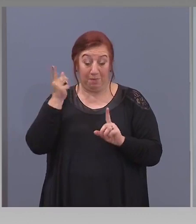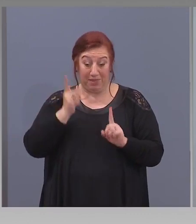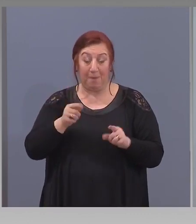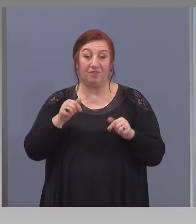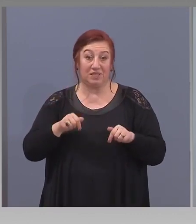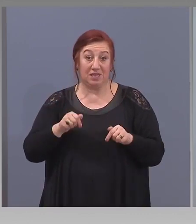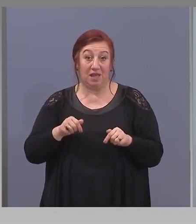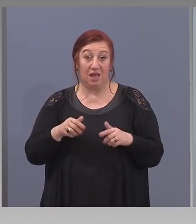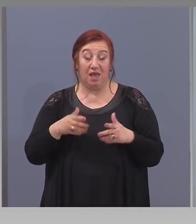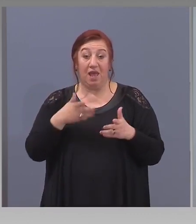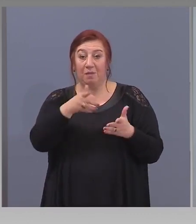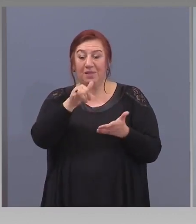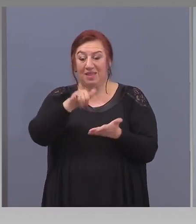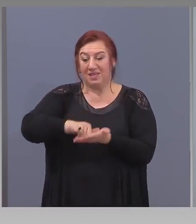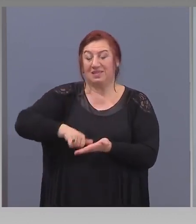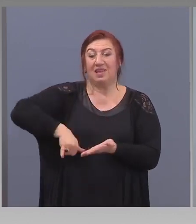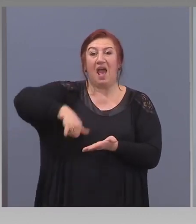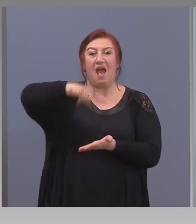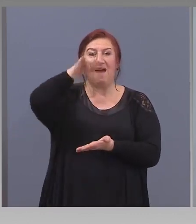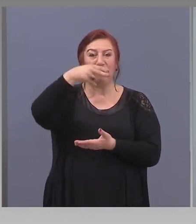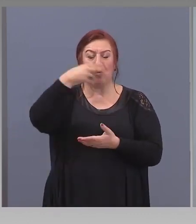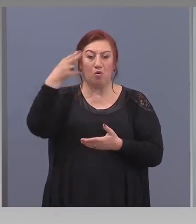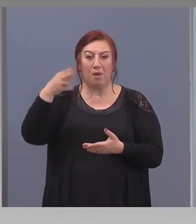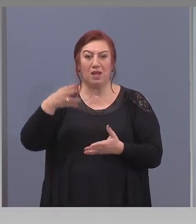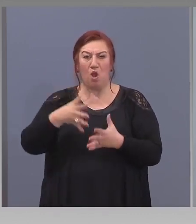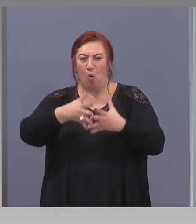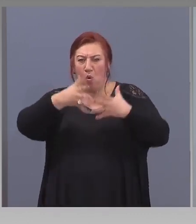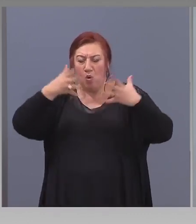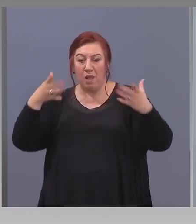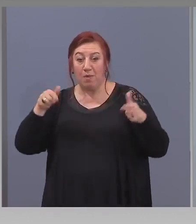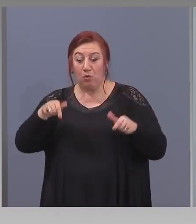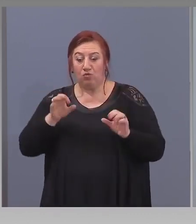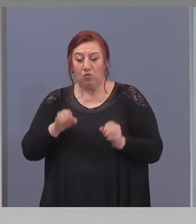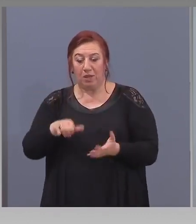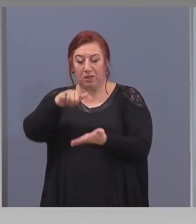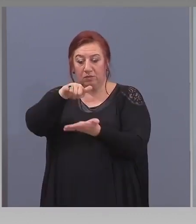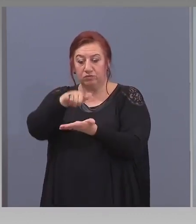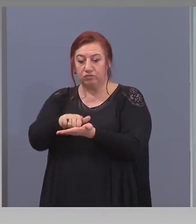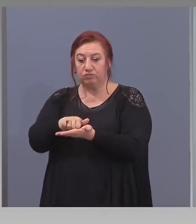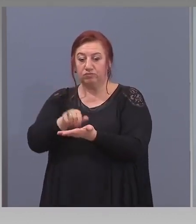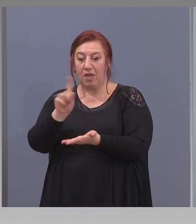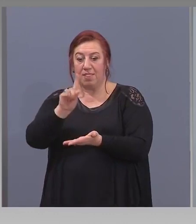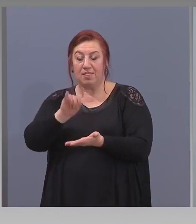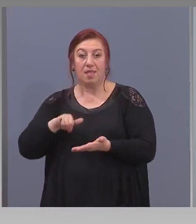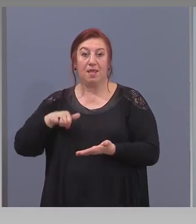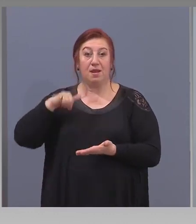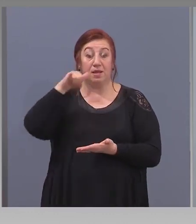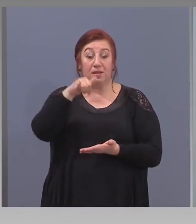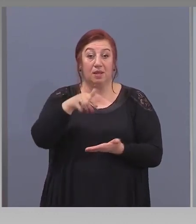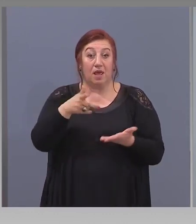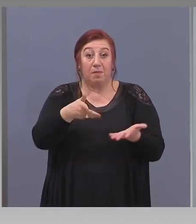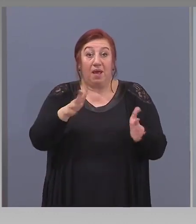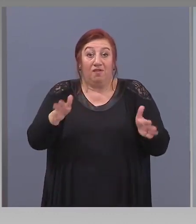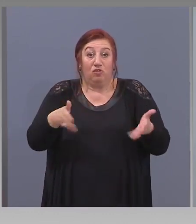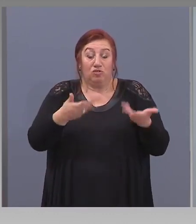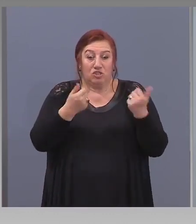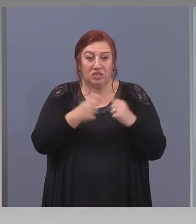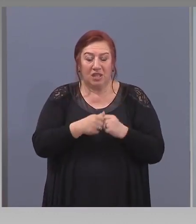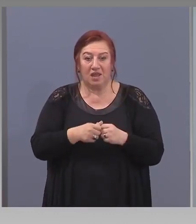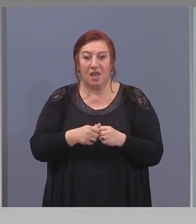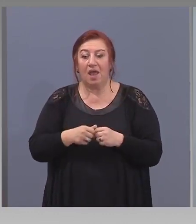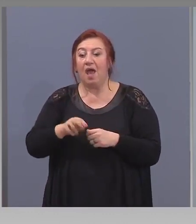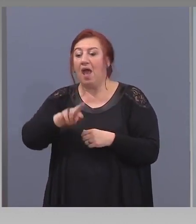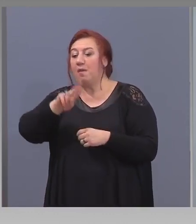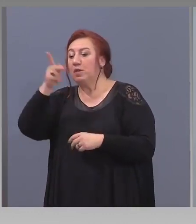Еми тези авиокомпании грамадни, които стоят на земята и налетат, какви състави са? Ми структуроопределящите